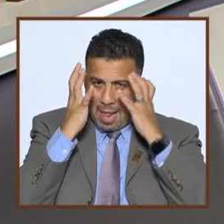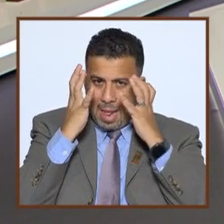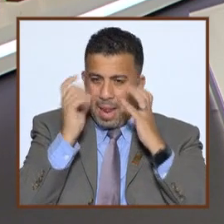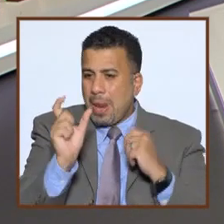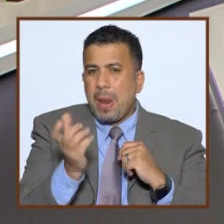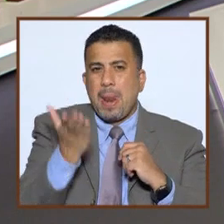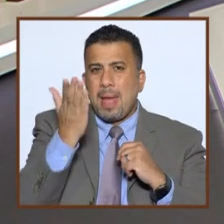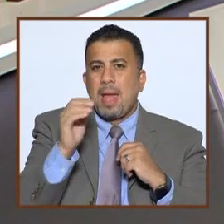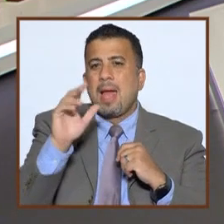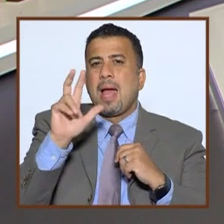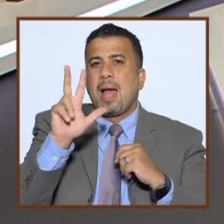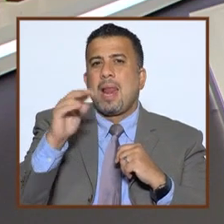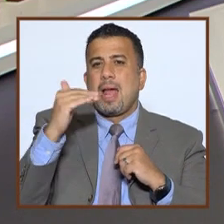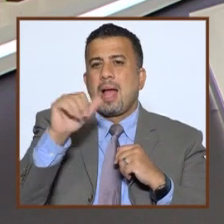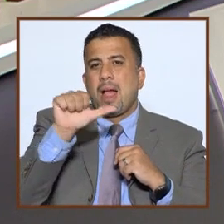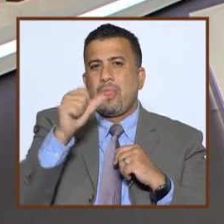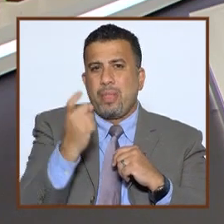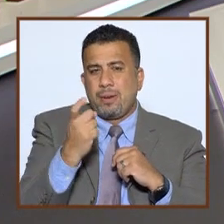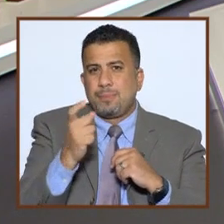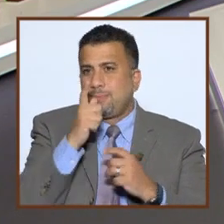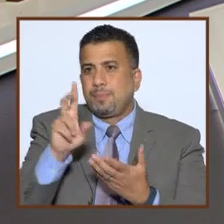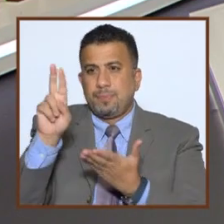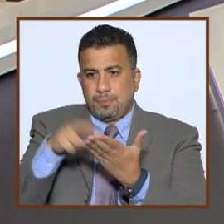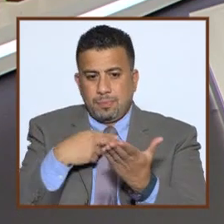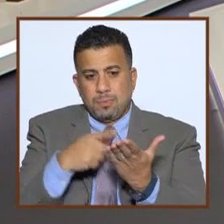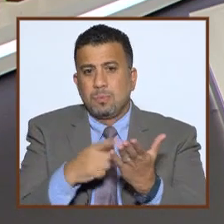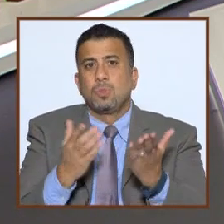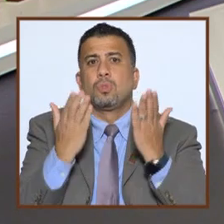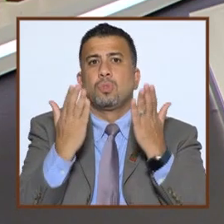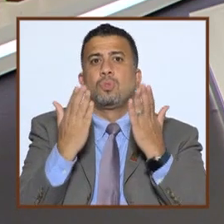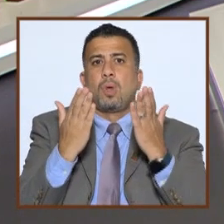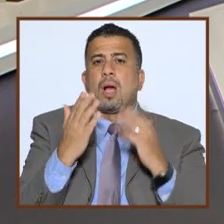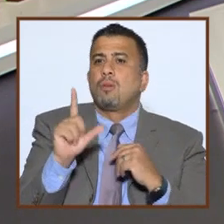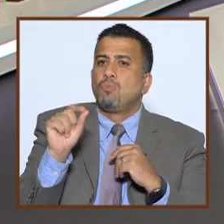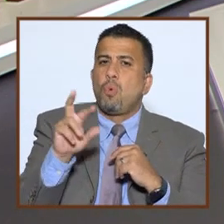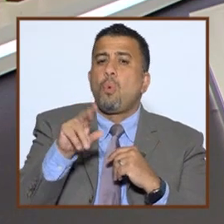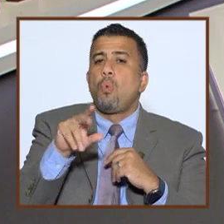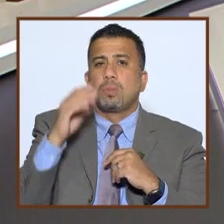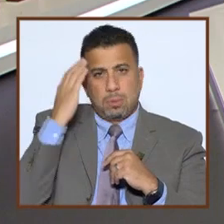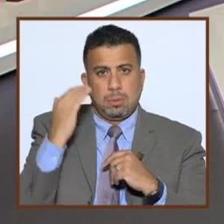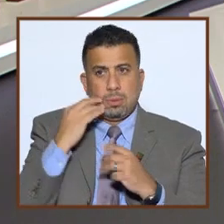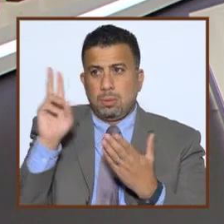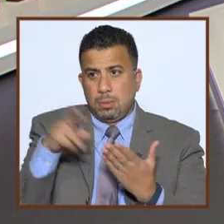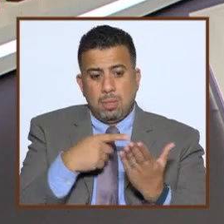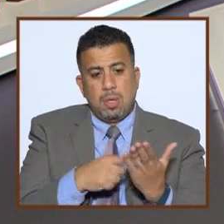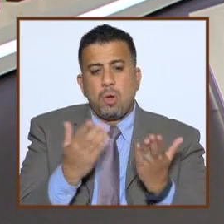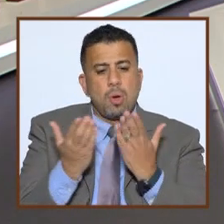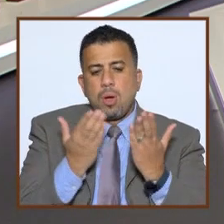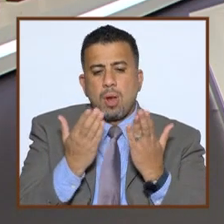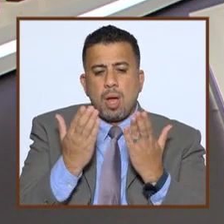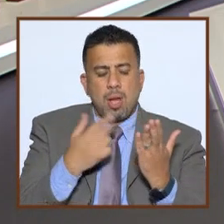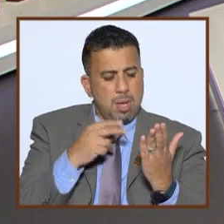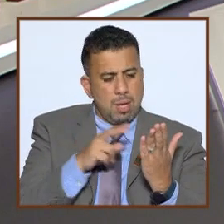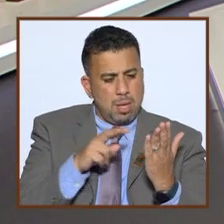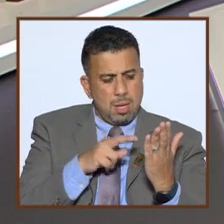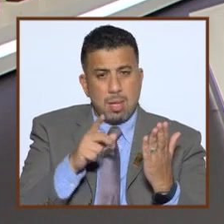انا صراحه احساس اختي اللي بعثت لي الدعاء وعدت لي هذا الدعاء كويس واقرايه قبل النوم المهم